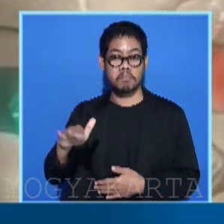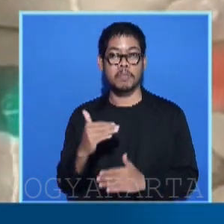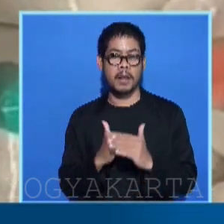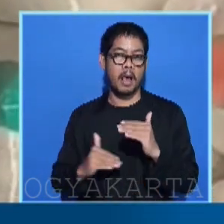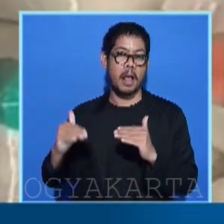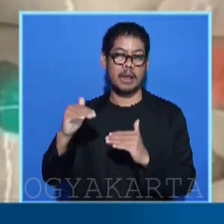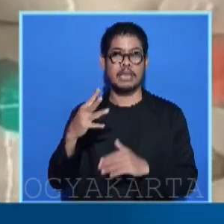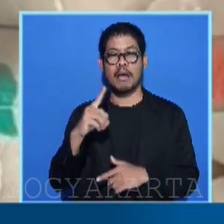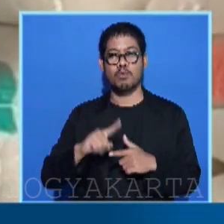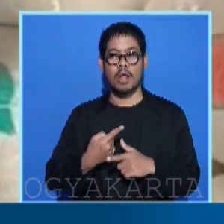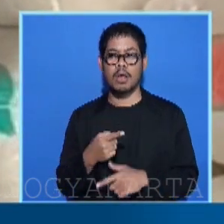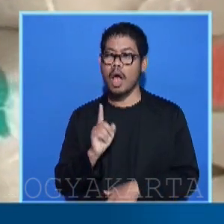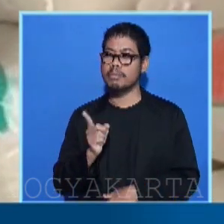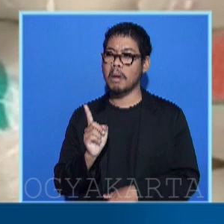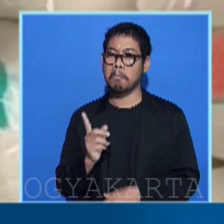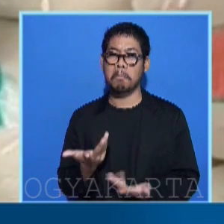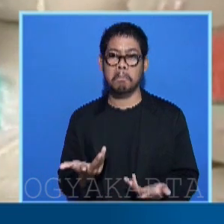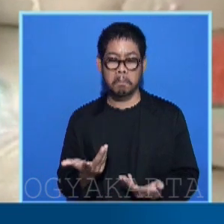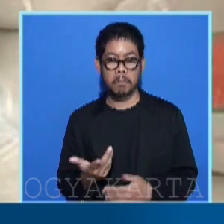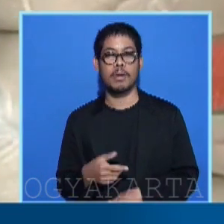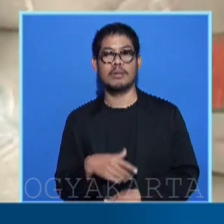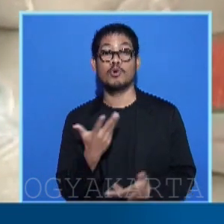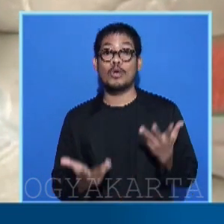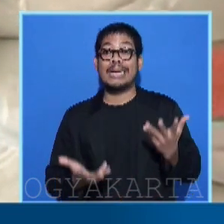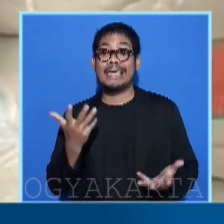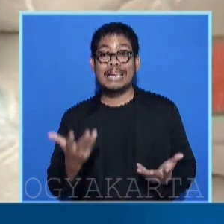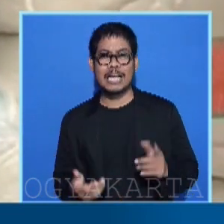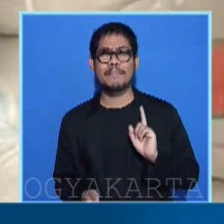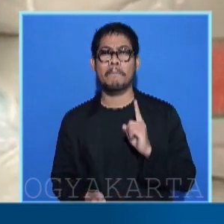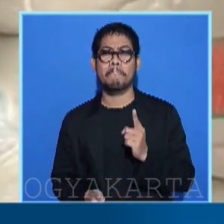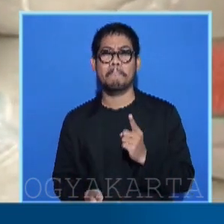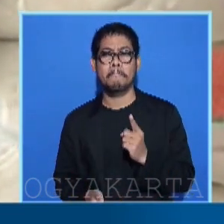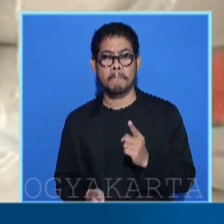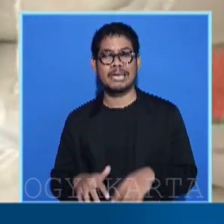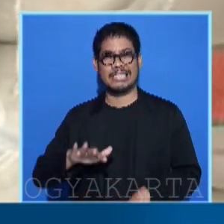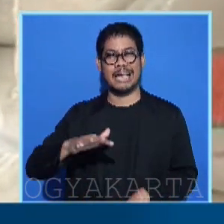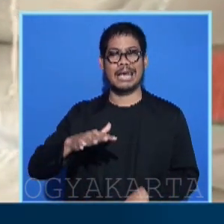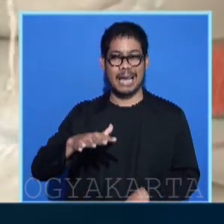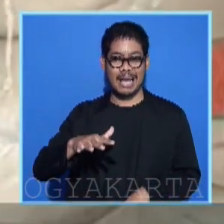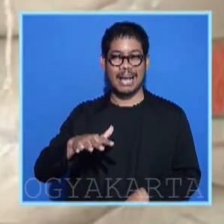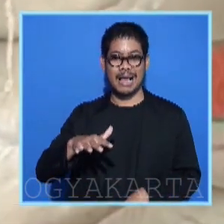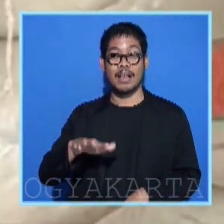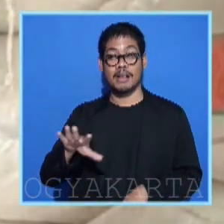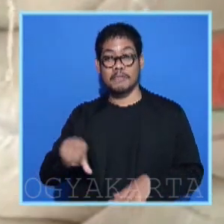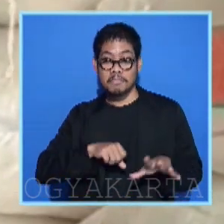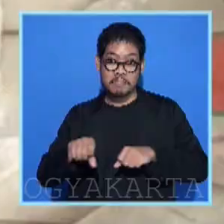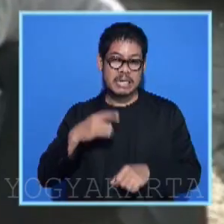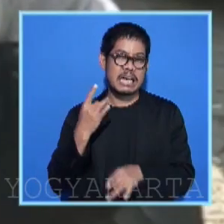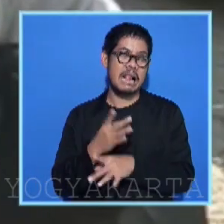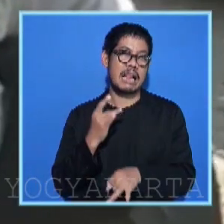sebabnya mungkin berasnya makin langka pandainya gagal